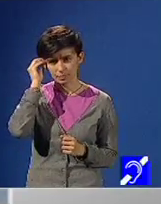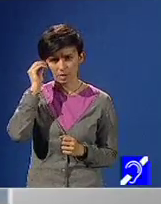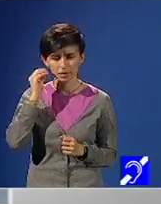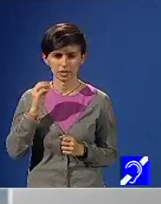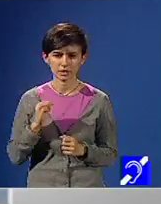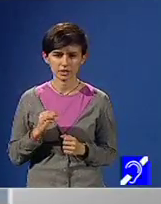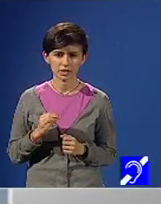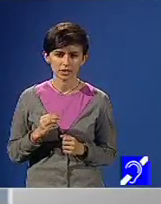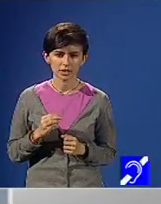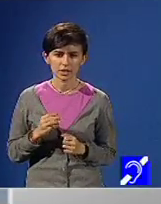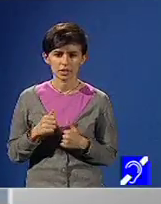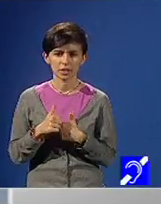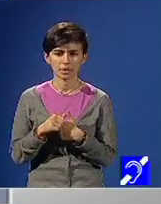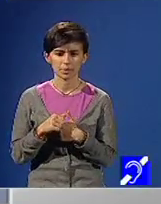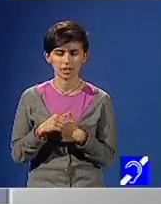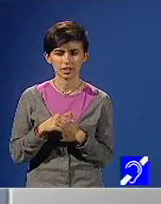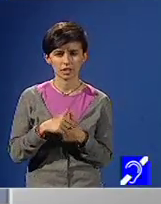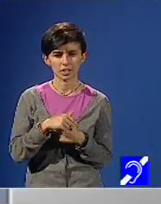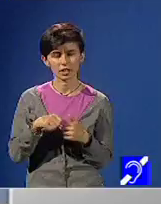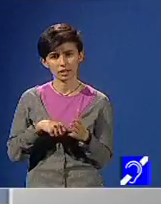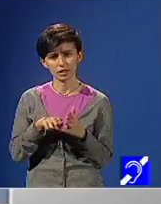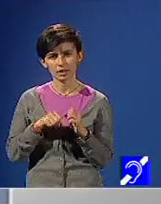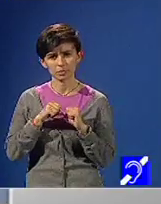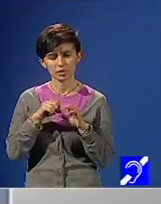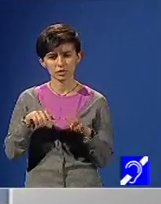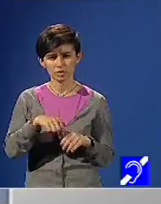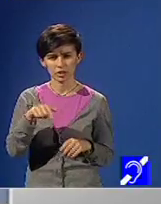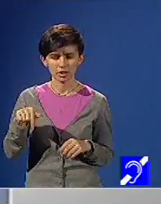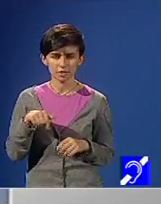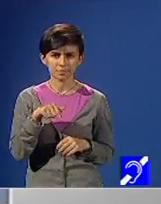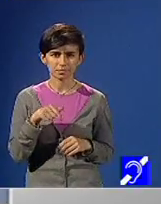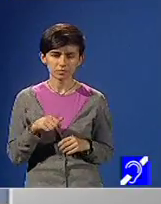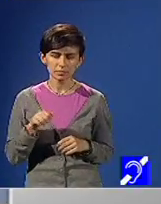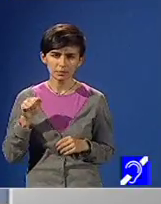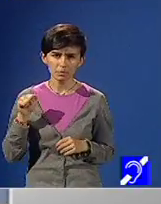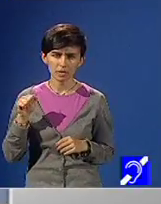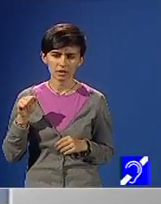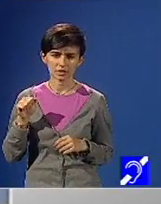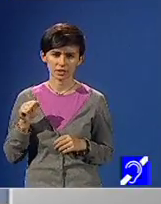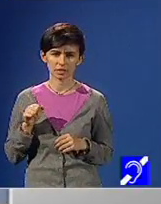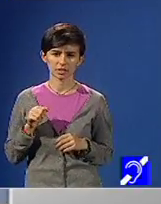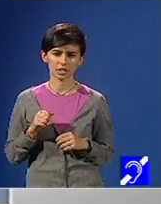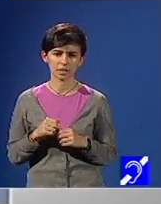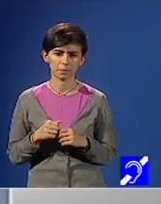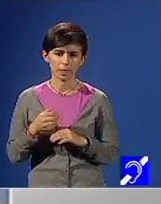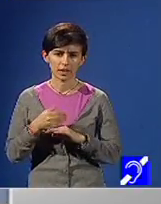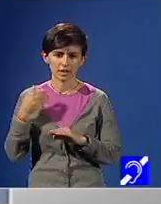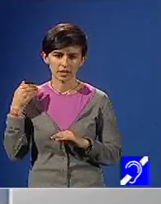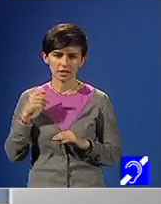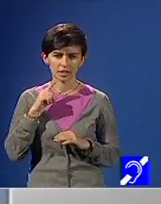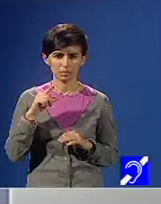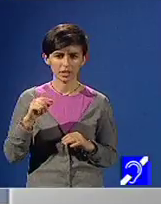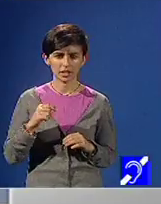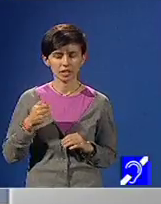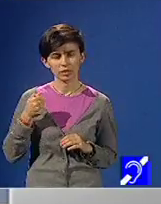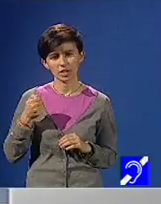spun trambulina voastră, Sally Lamont, a fost în platoul nostru înainte de plecarea lui Alex Bologa la Rio și ne